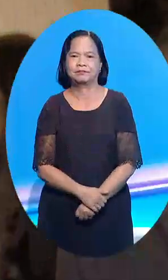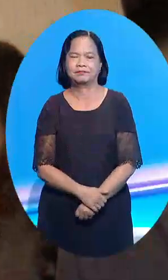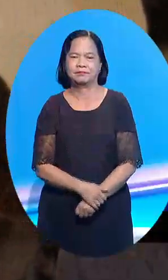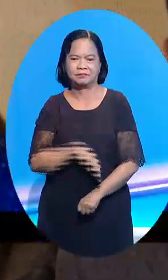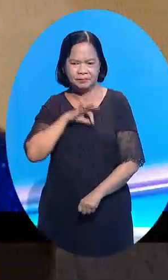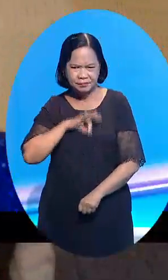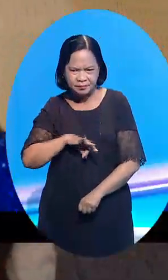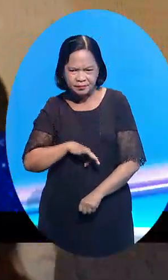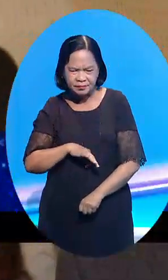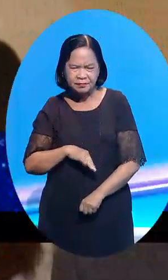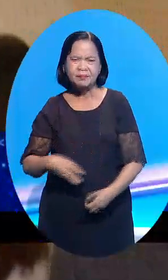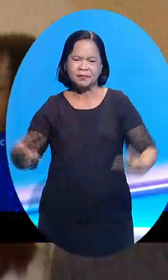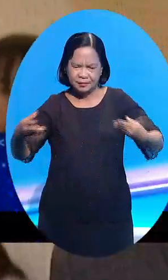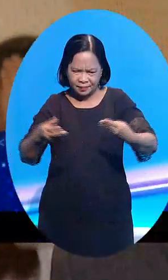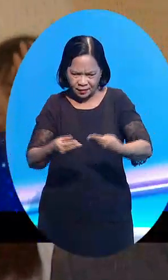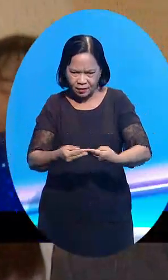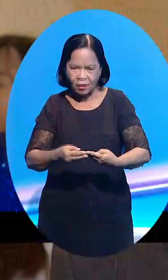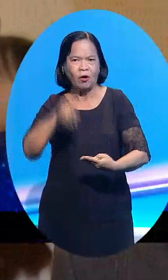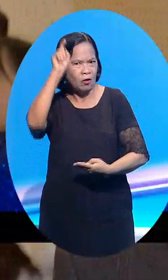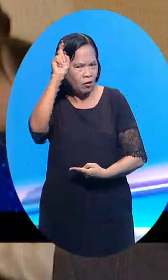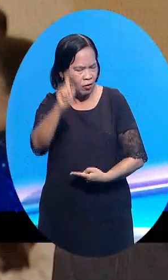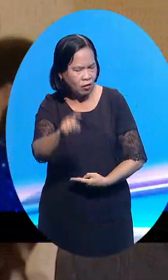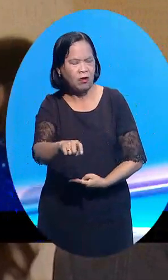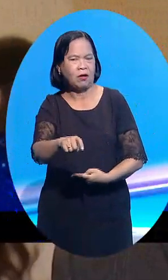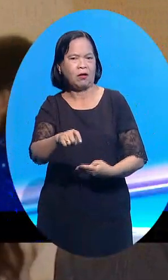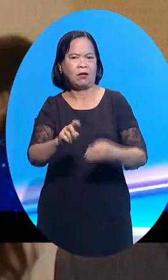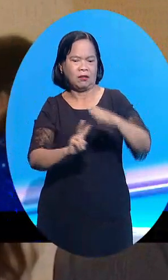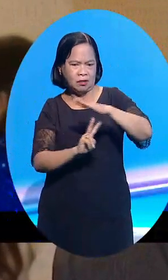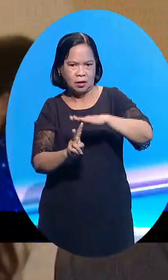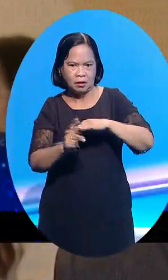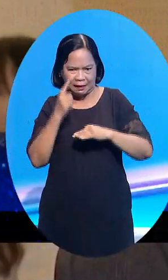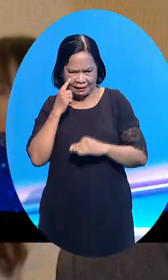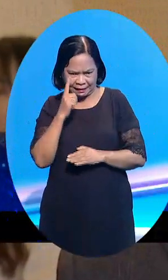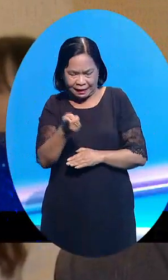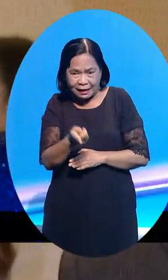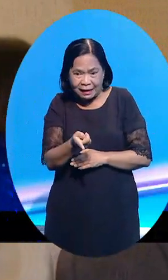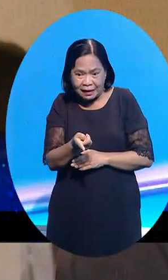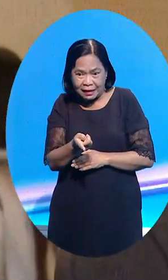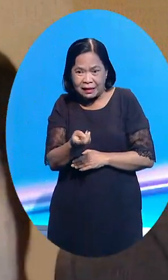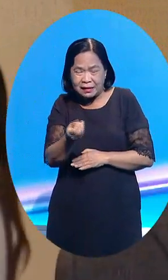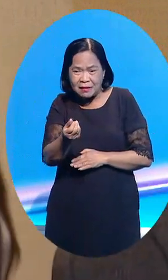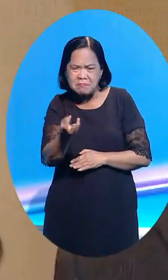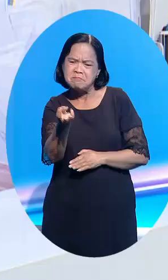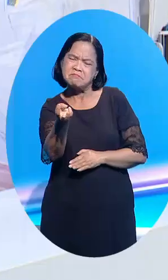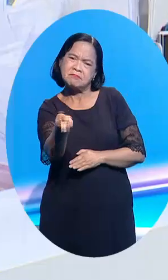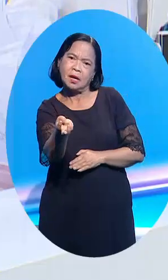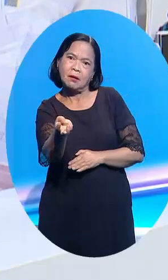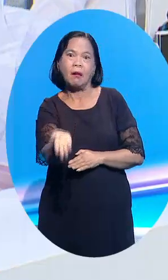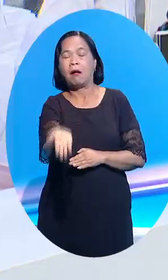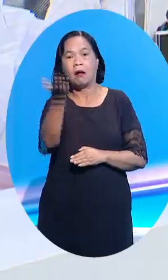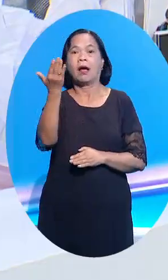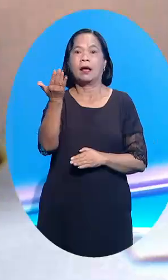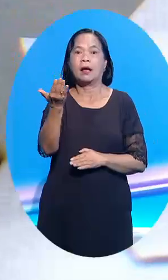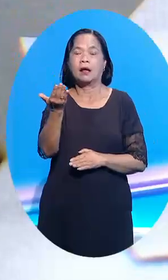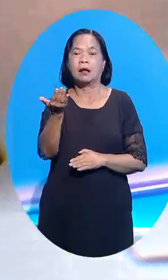của các nhà đầu tư, họ khó tiếp cận với nguồn vốn. Và họ cảm thấy sốc khi mà cái chi phí đi vay ấy nó cao lên, ví dụ năm ngoái thì đang được hỗ trợ